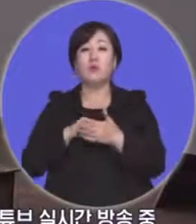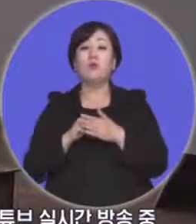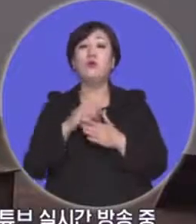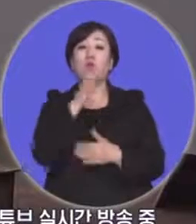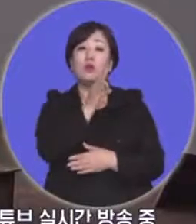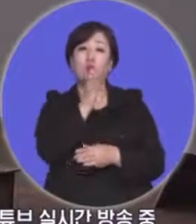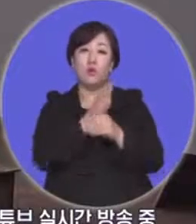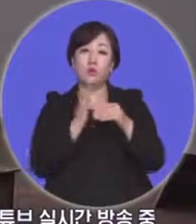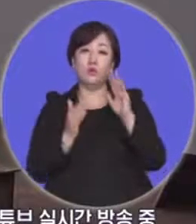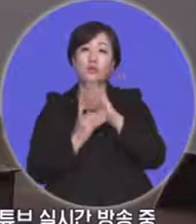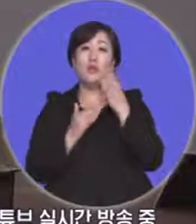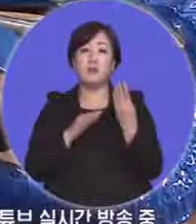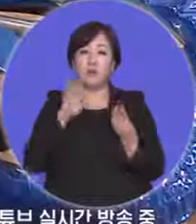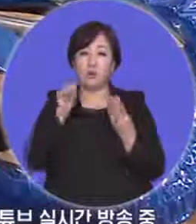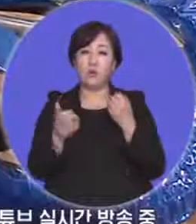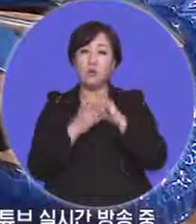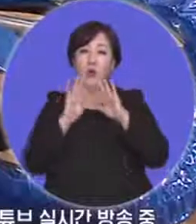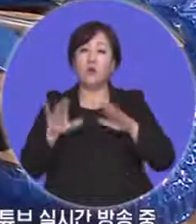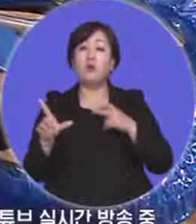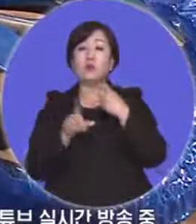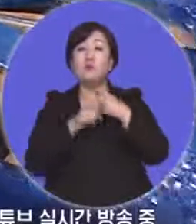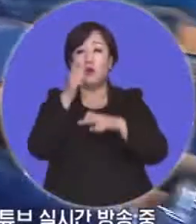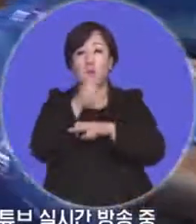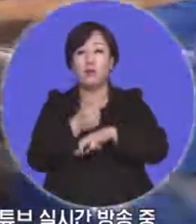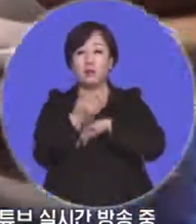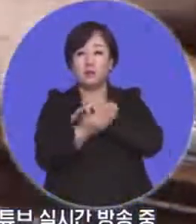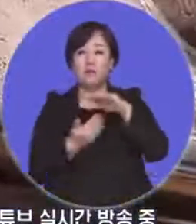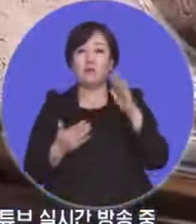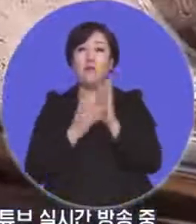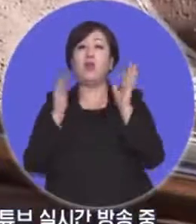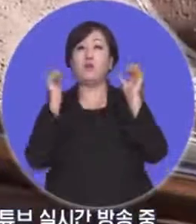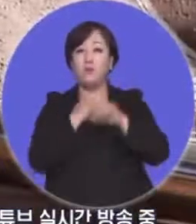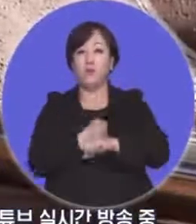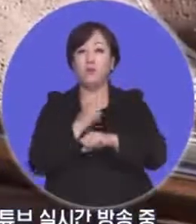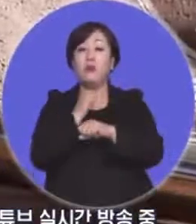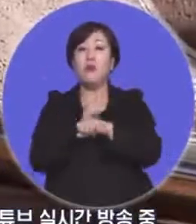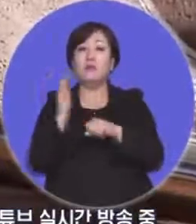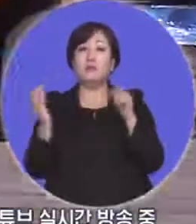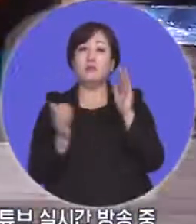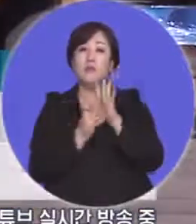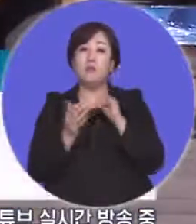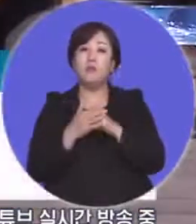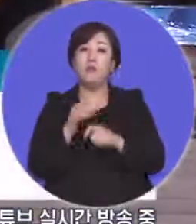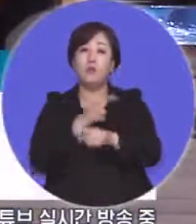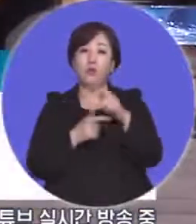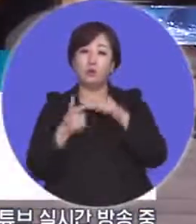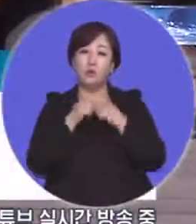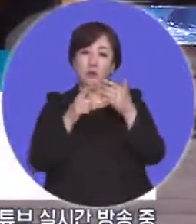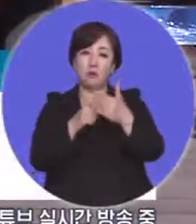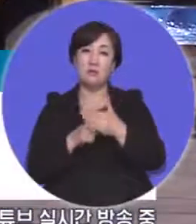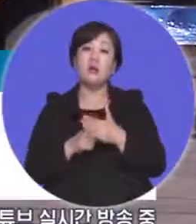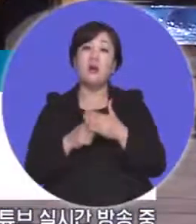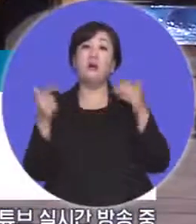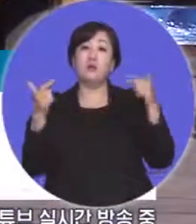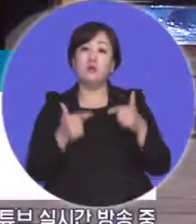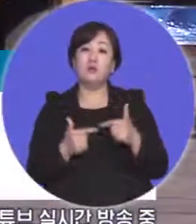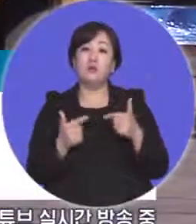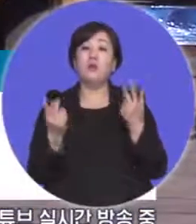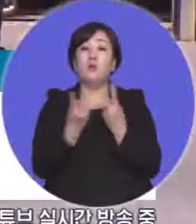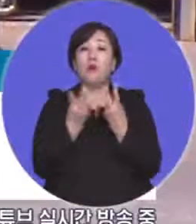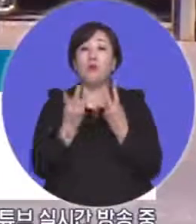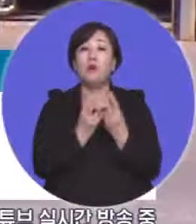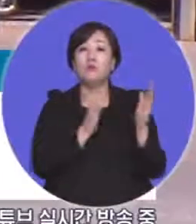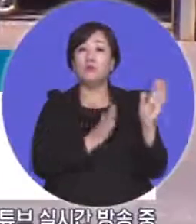4개가 이대로라면 올 연말을 넘기기 힘들다고 스스로 평가한 겁니다. 긴축 경영에도 불구하고 수익성